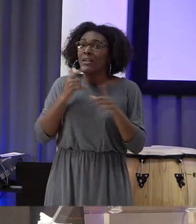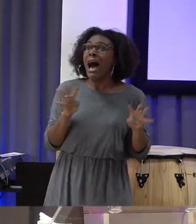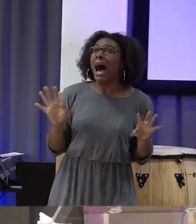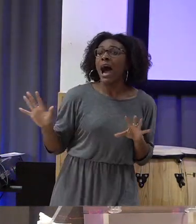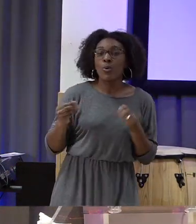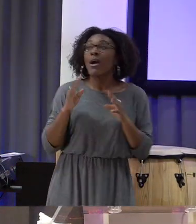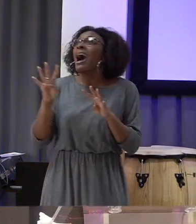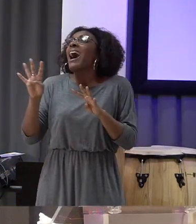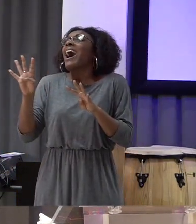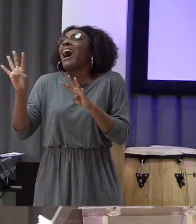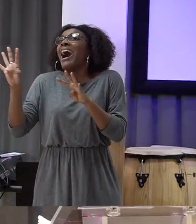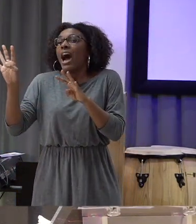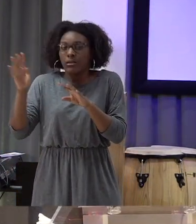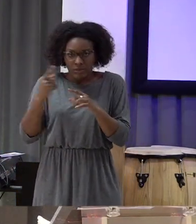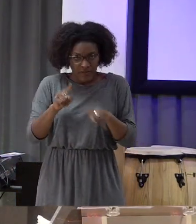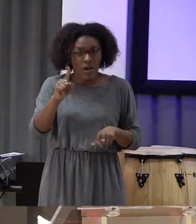face de notre roi?